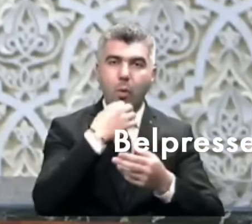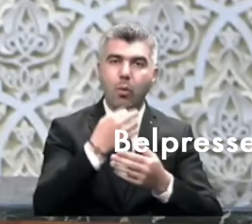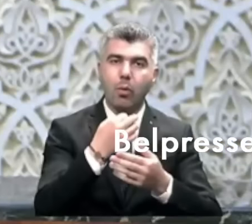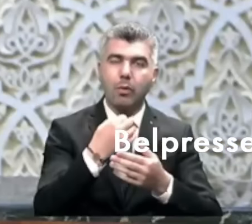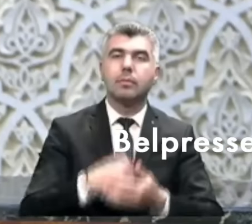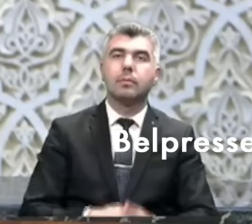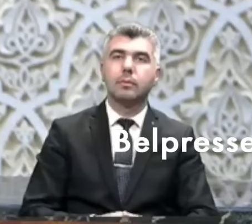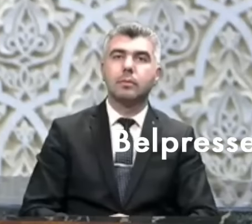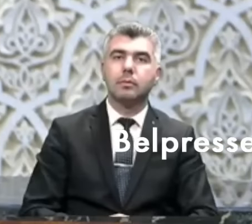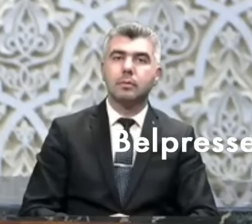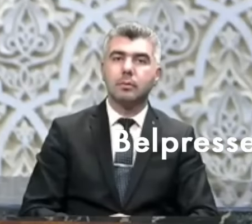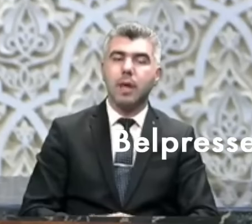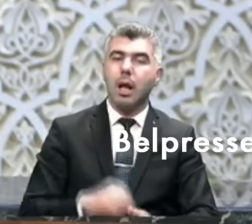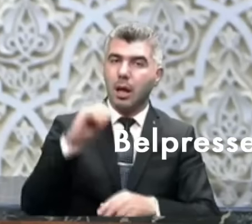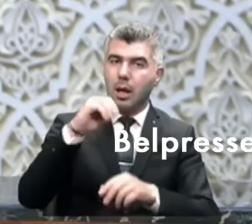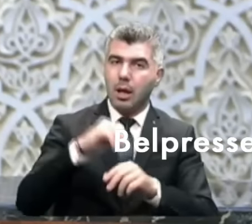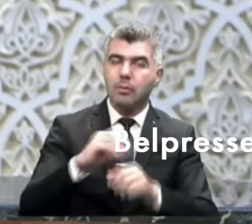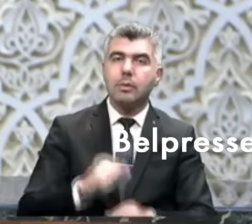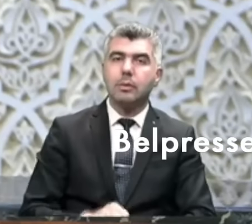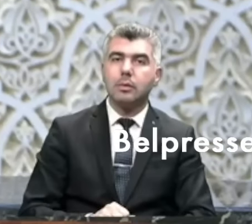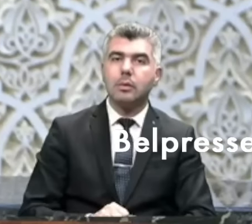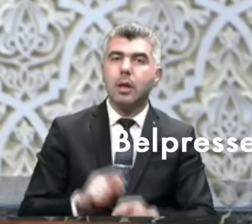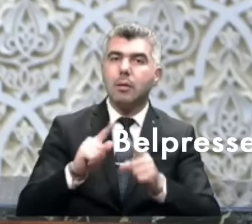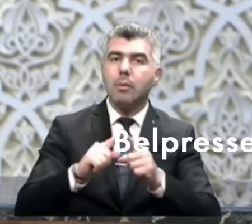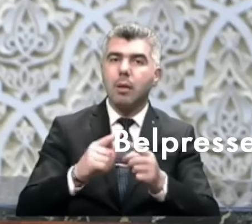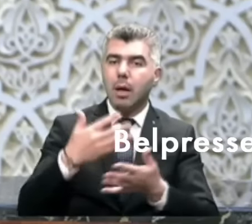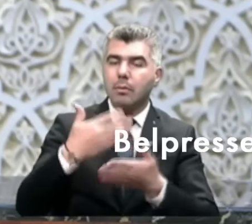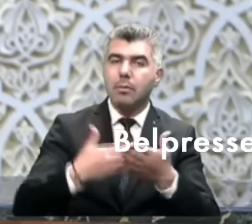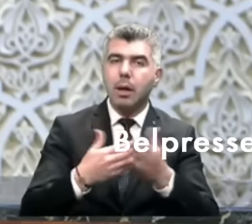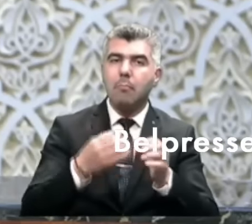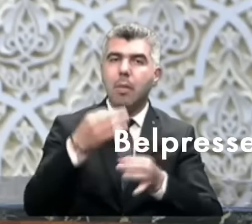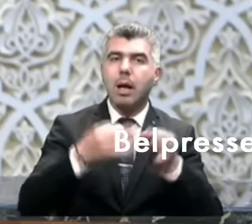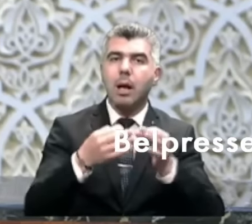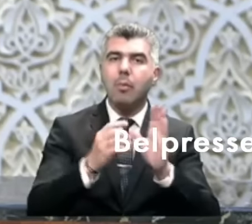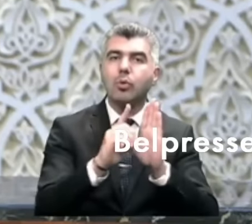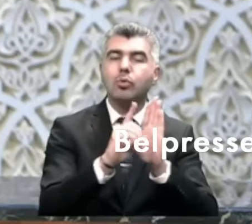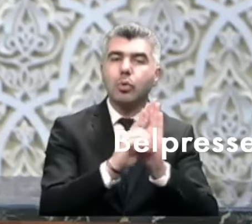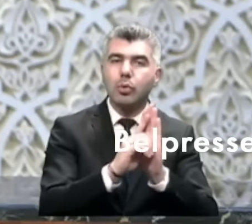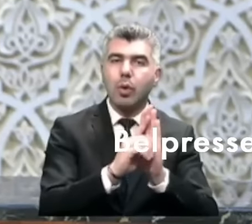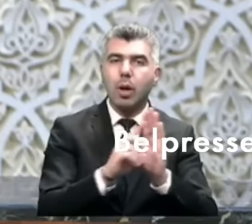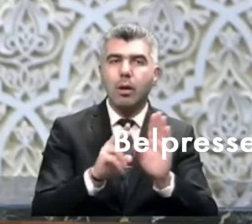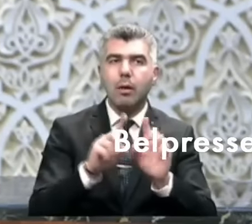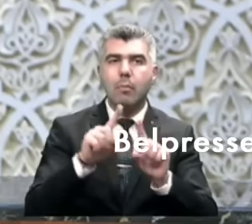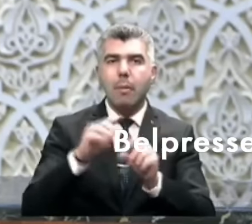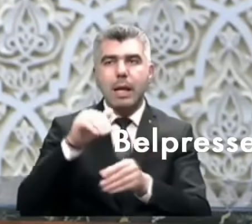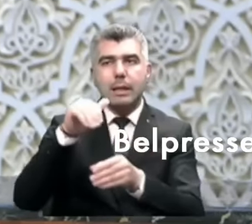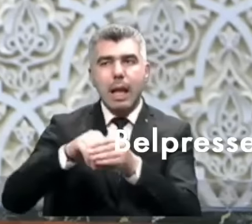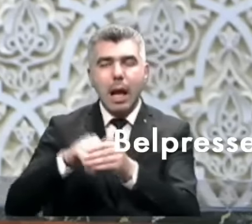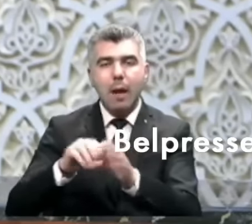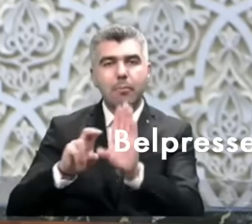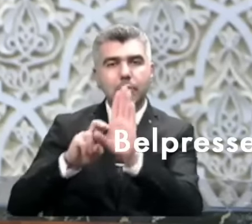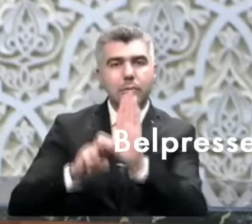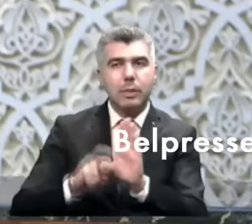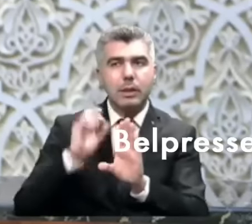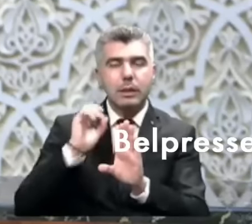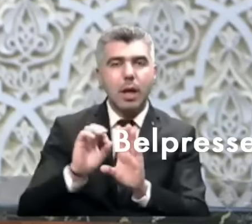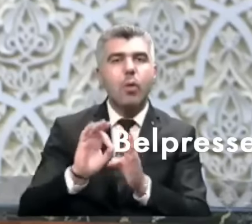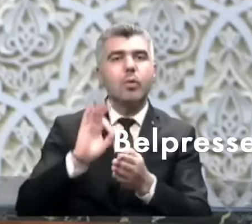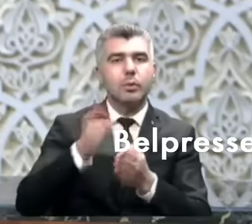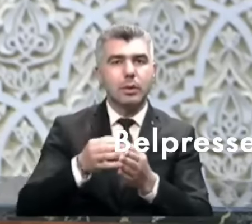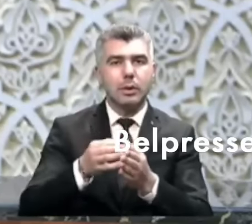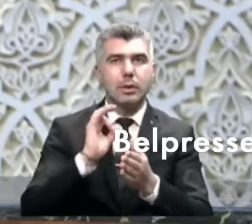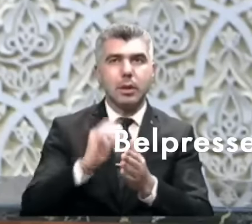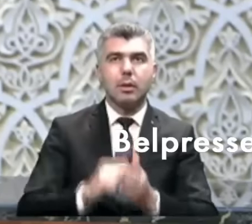الداخلي كذلك القرارات الصادره عن المحكمه الدستوريه بخصوص الغاء انتخاب او شغور مقعد الماده ثميه من النظام